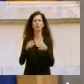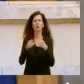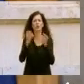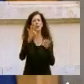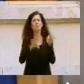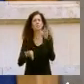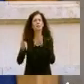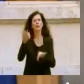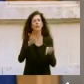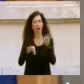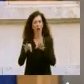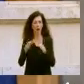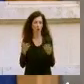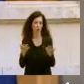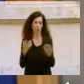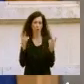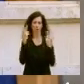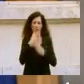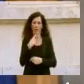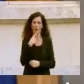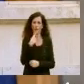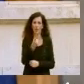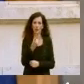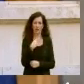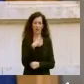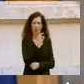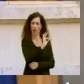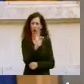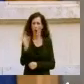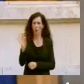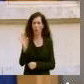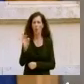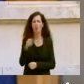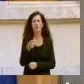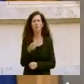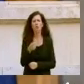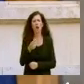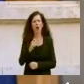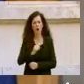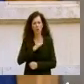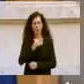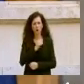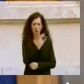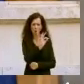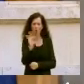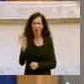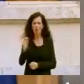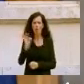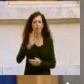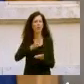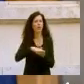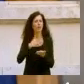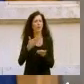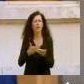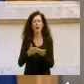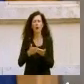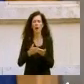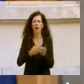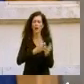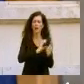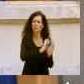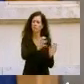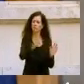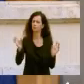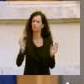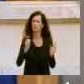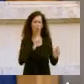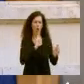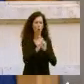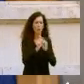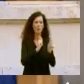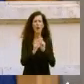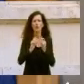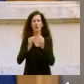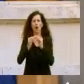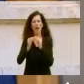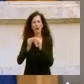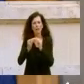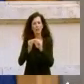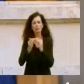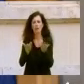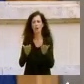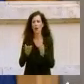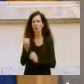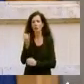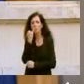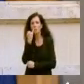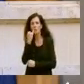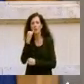cito alcuni ma queste sofferenze riguardano interi e ampi settori del commercio dell'artigianato le